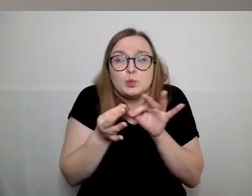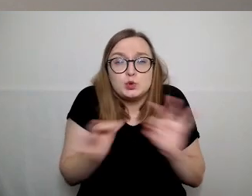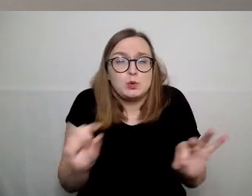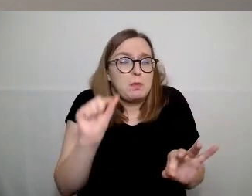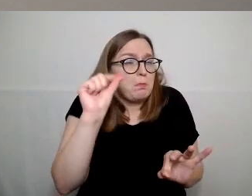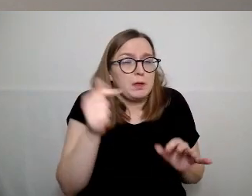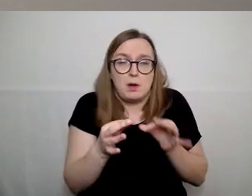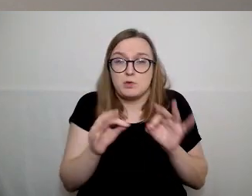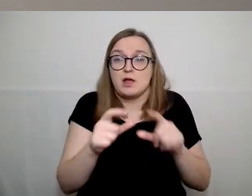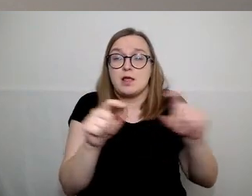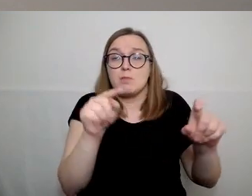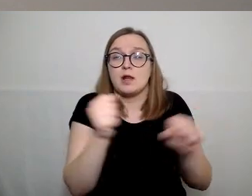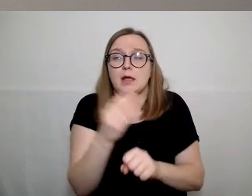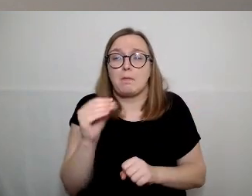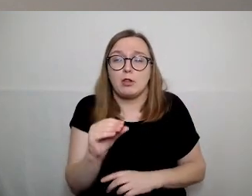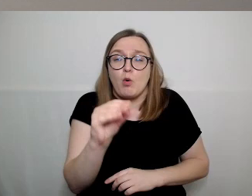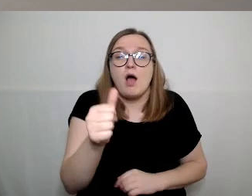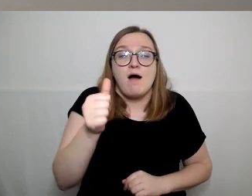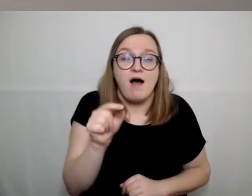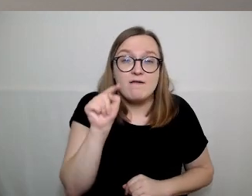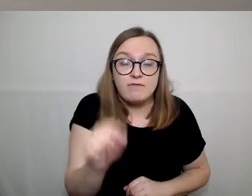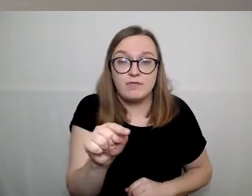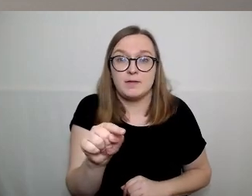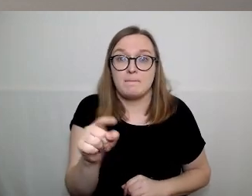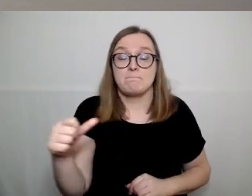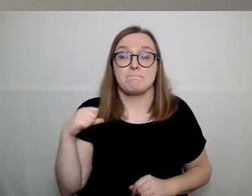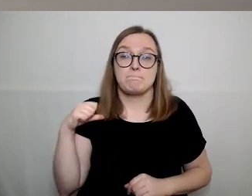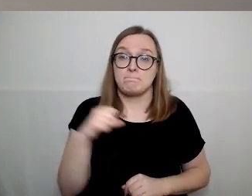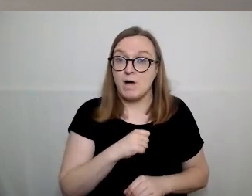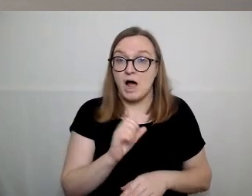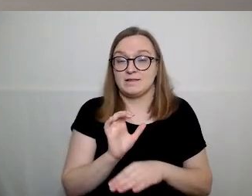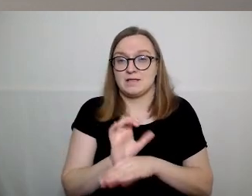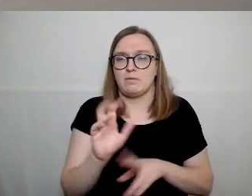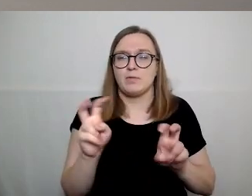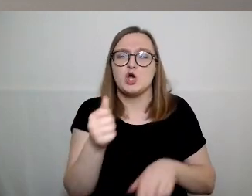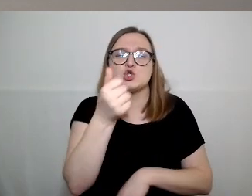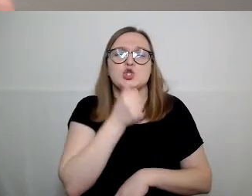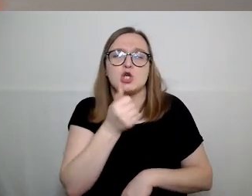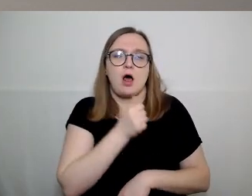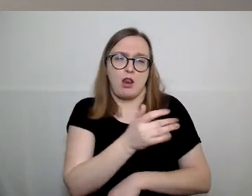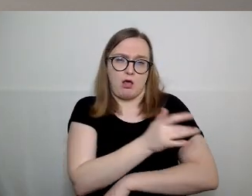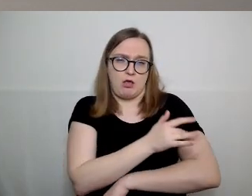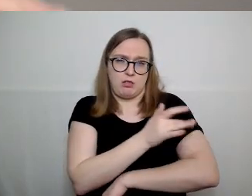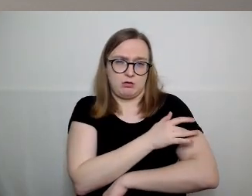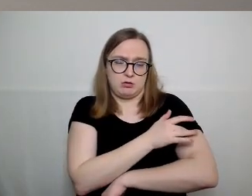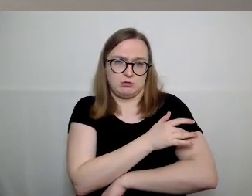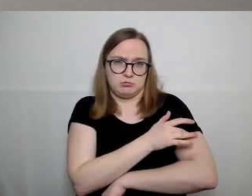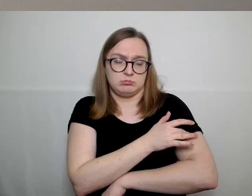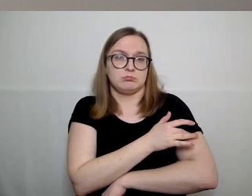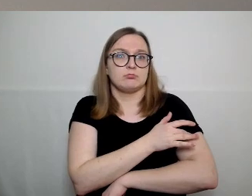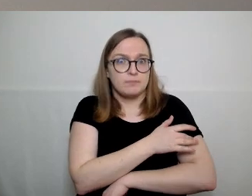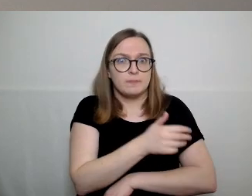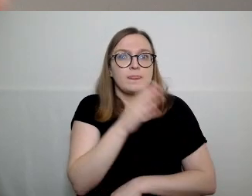į tą įmonę reikia įlieti investicijas tam, kad patiems gaminti per žalę energetiką, patiems gamintis būtent tų